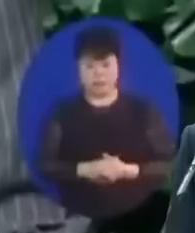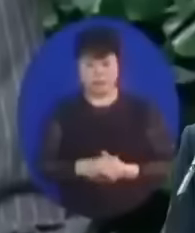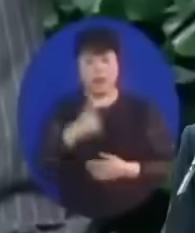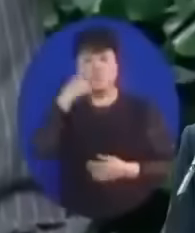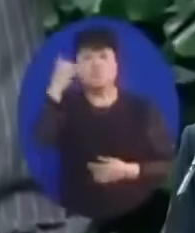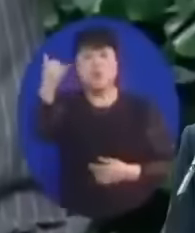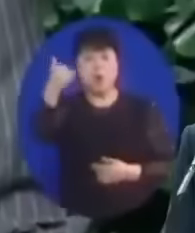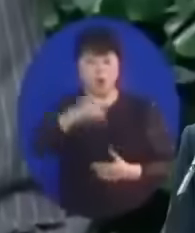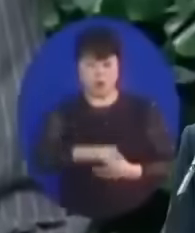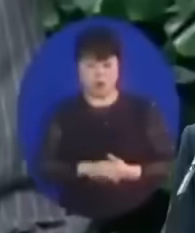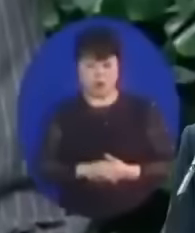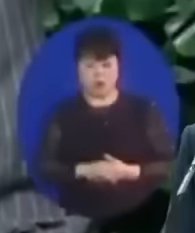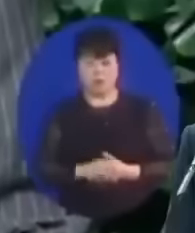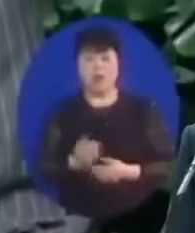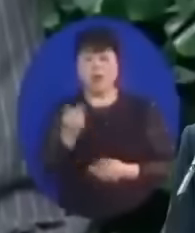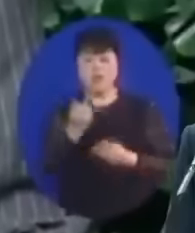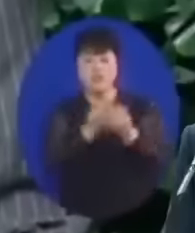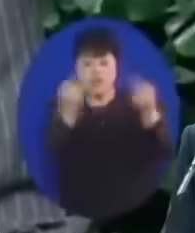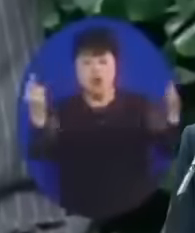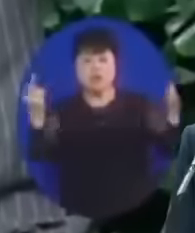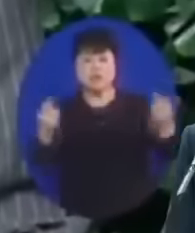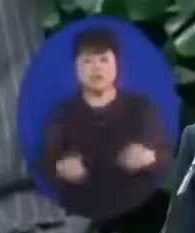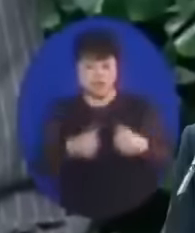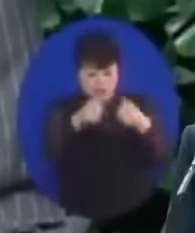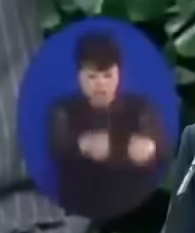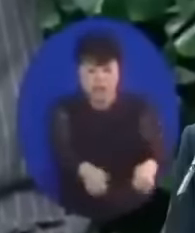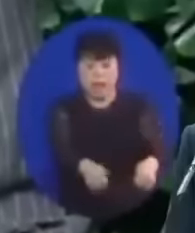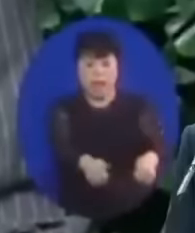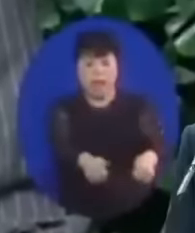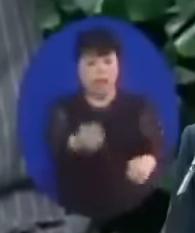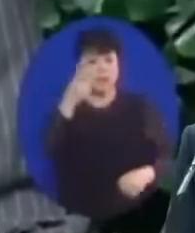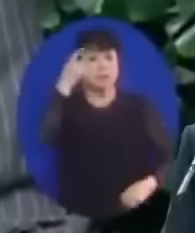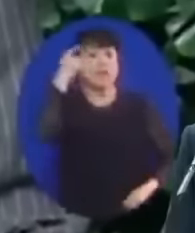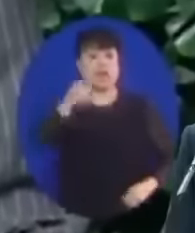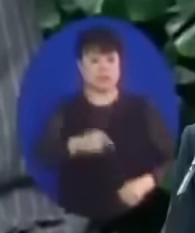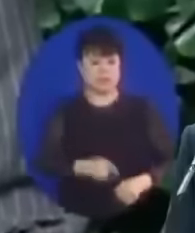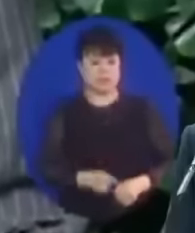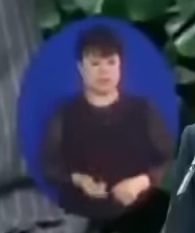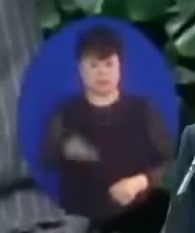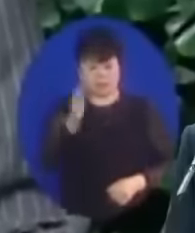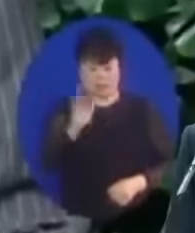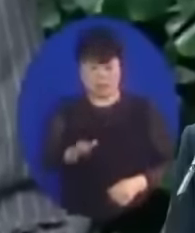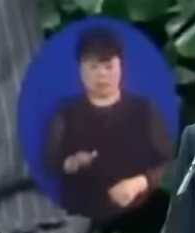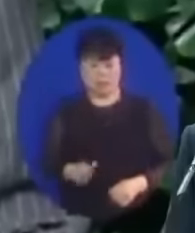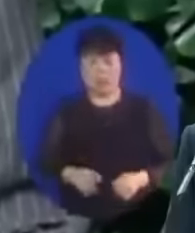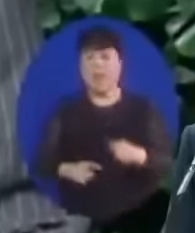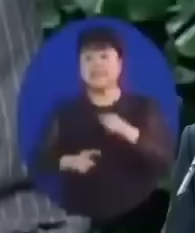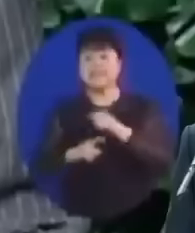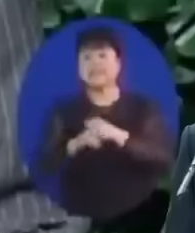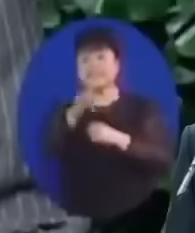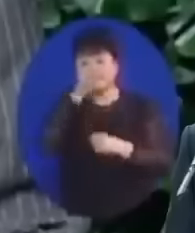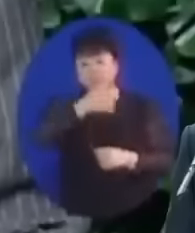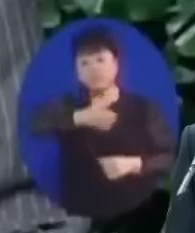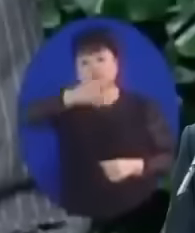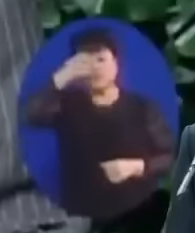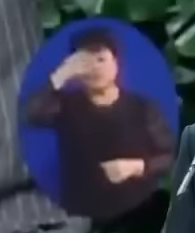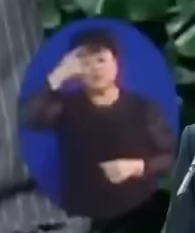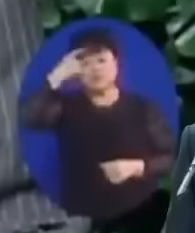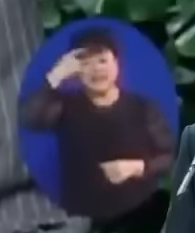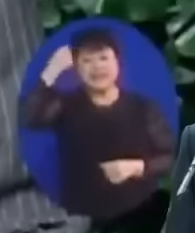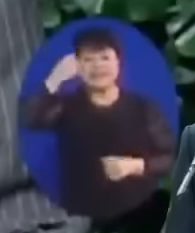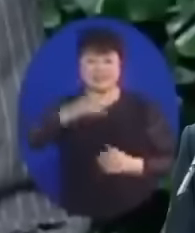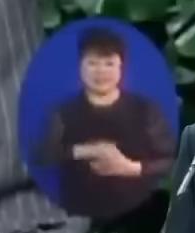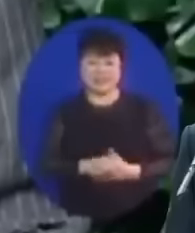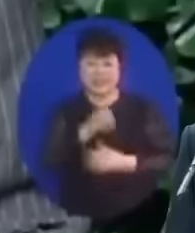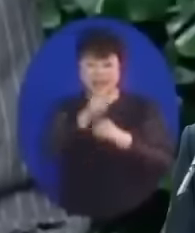아버지와 어머니와 형들이 너에게 엎드려 절할 것이라고 생각하느냐? 그러나 의미가 있는 꿈이라고 야곱은 생각한